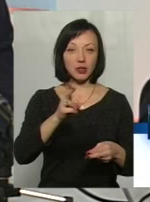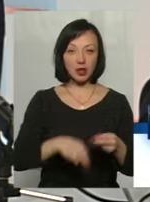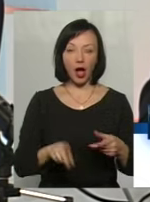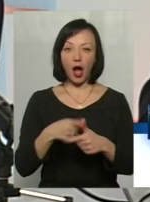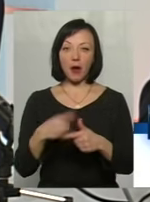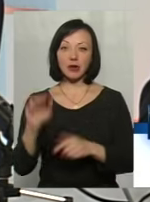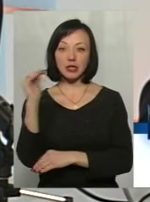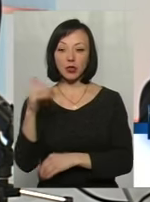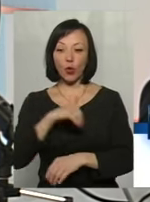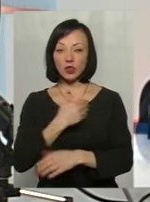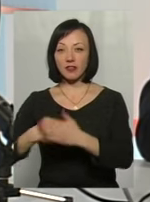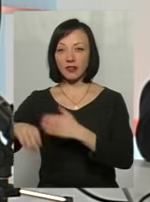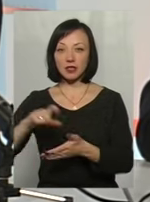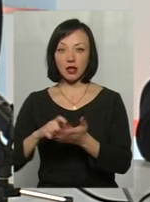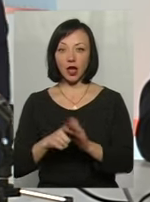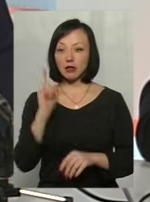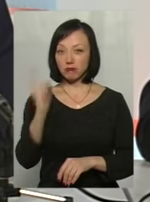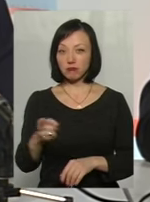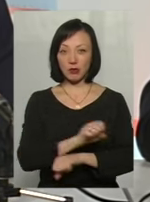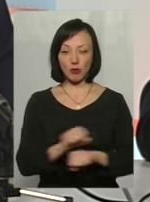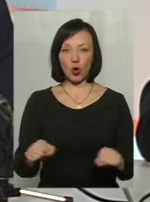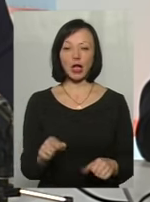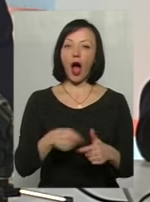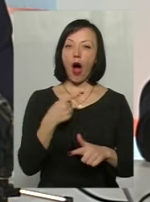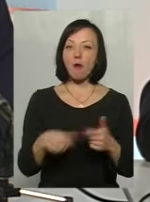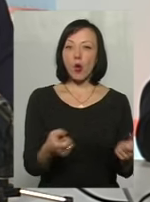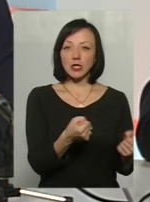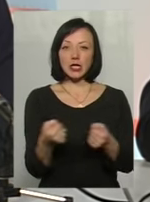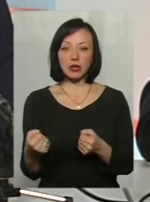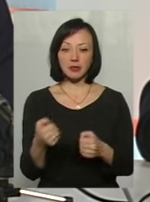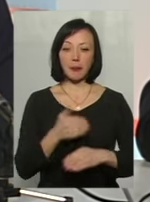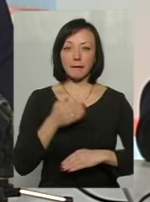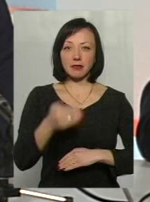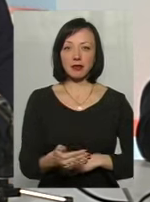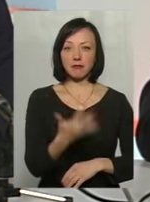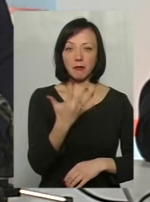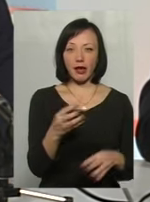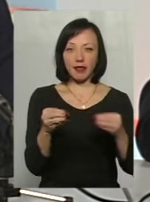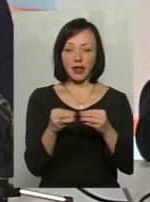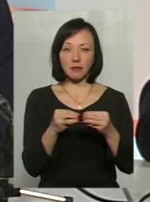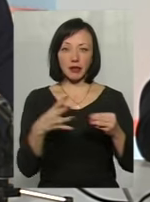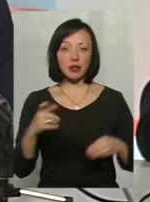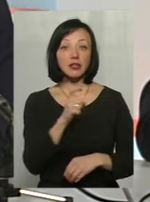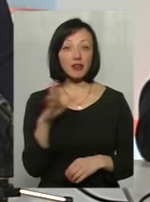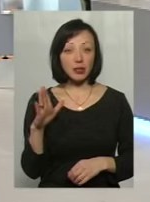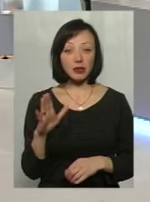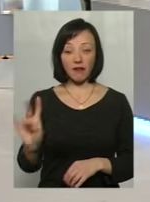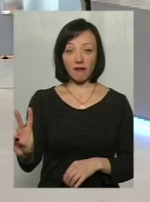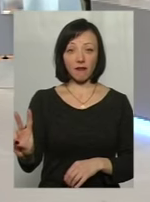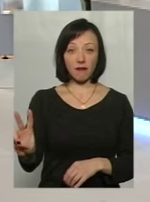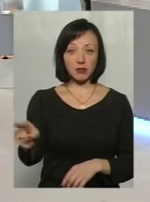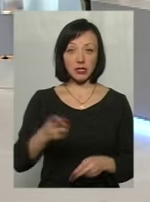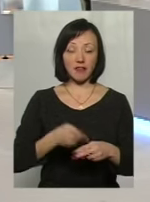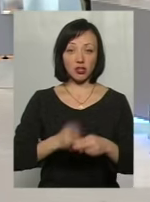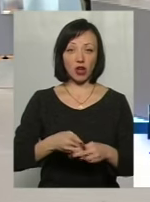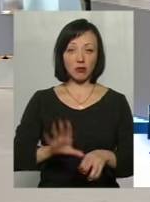там учень хоче вийти з класу? Вчитель каже, ні, не можна. Чи учень затримався, запізнився на 5, на 10, на 15 хвилин. Стій там, ти там